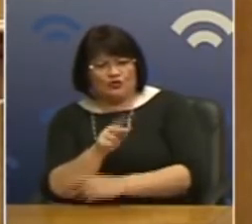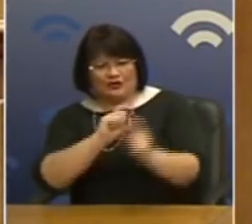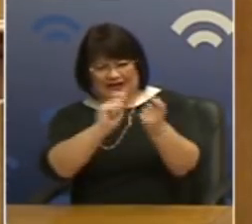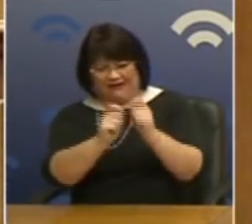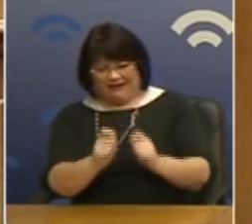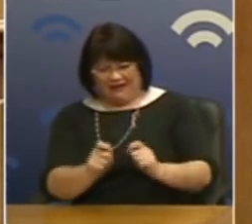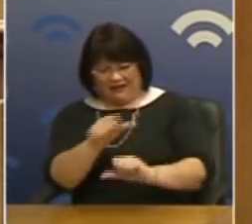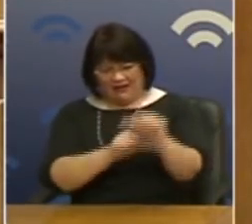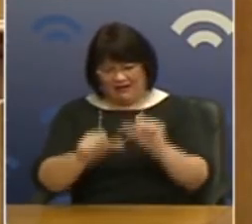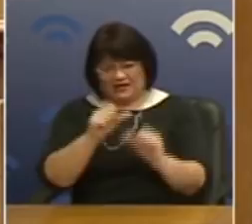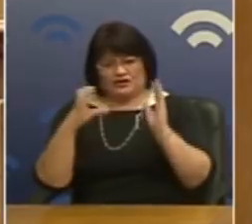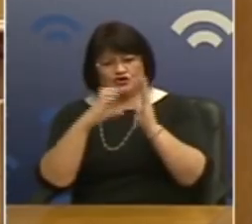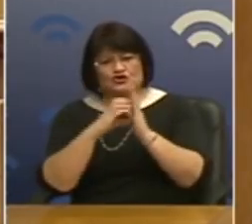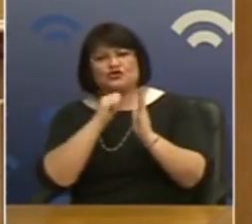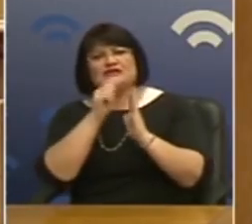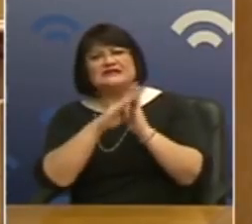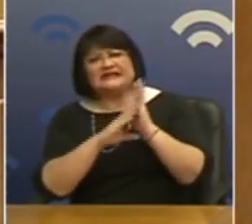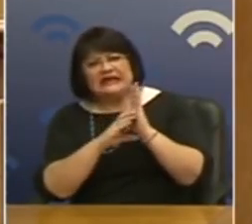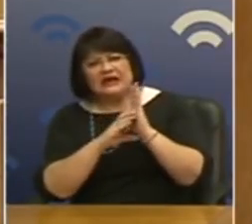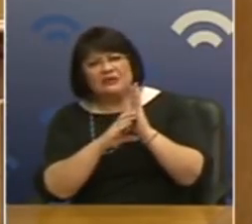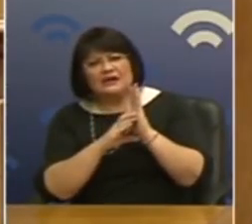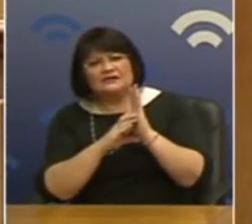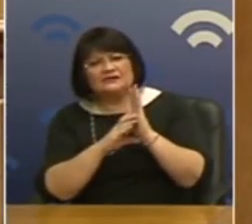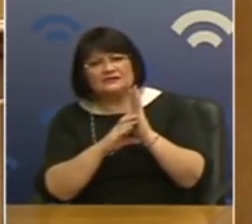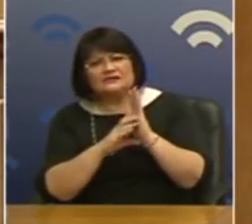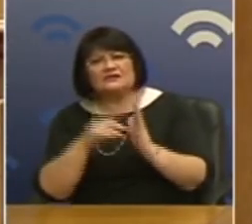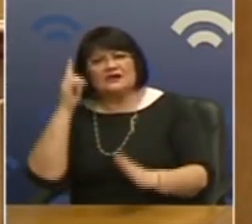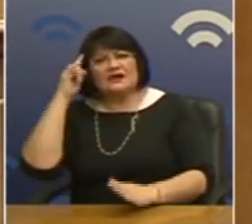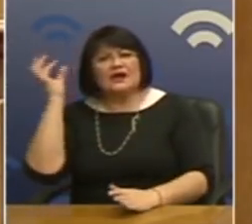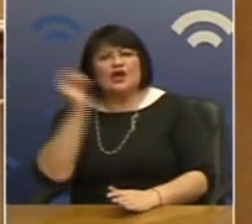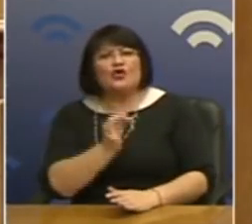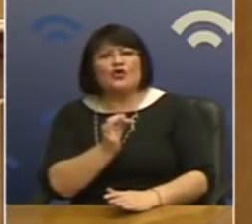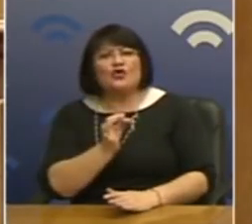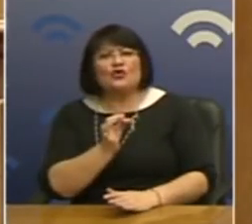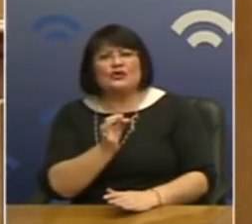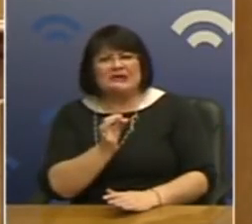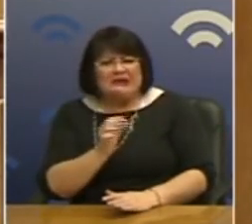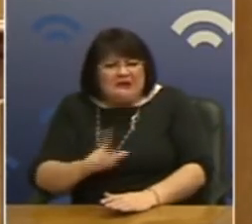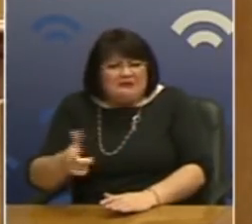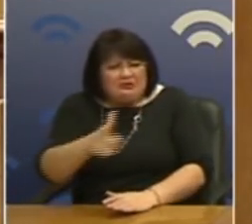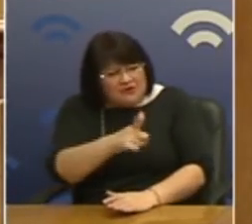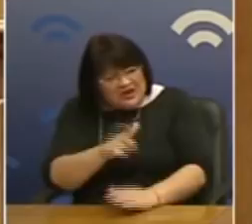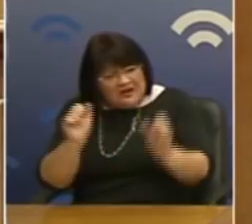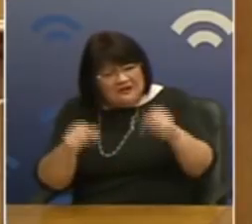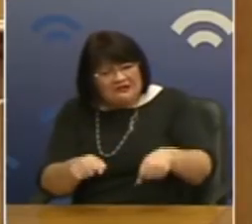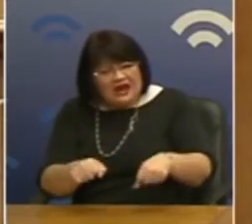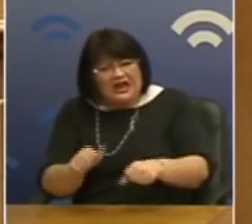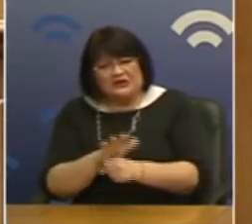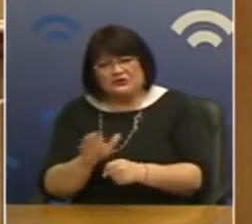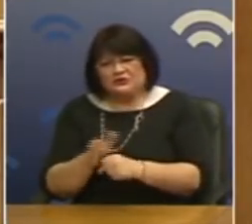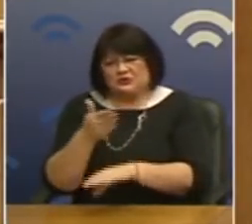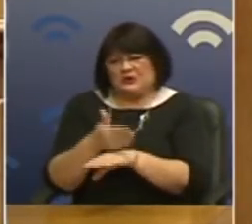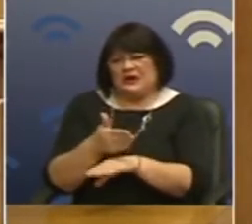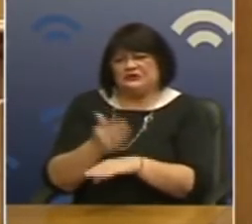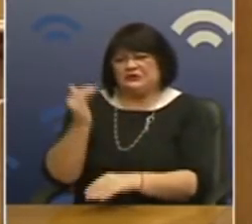αυτές είναι η συνταγματική καθιέρωση της λογικής της ακραίας φτώχειας, του ελάχιστου επίπεδου